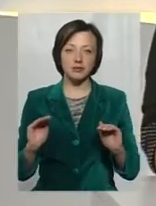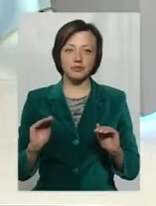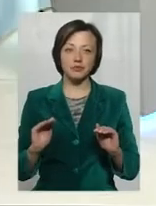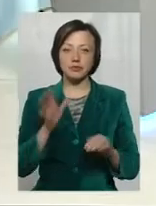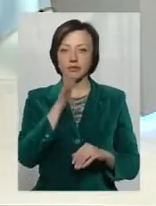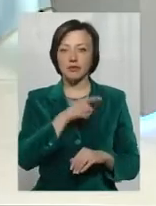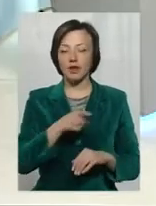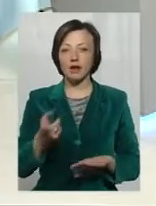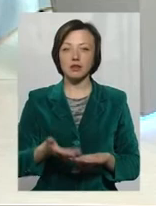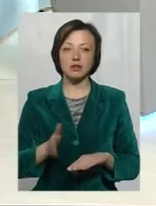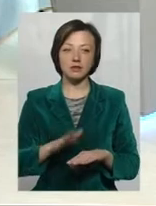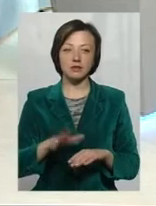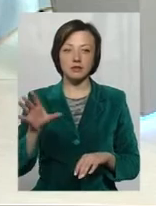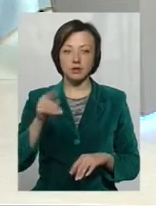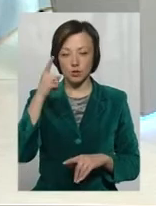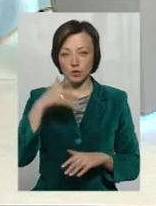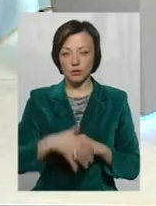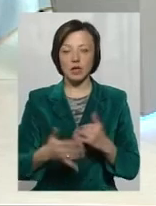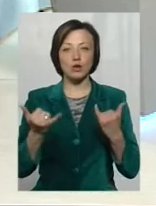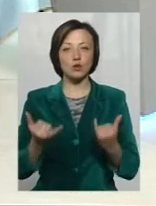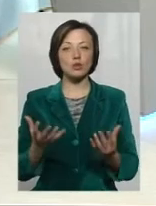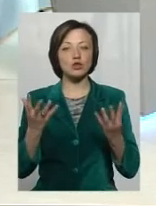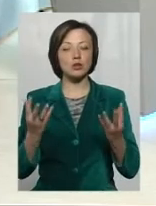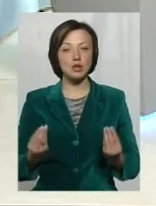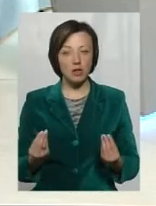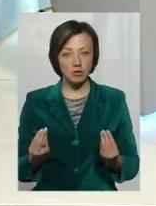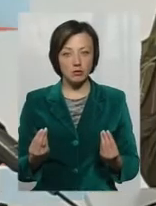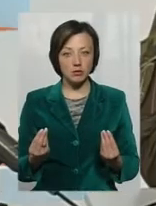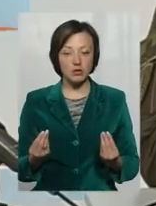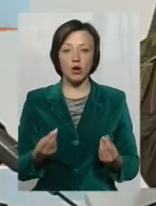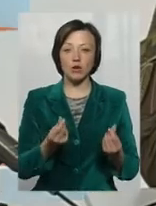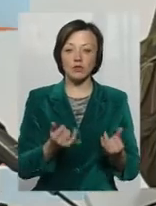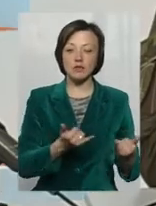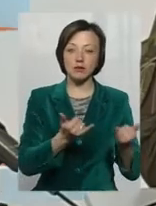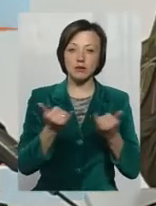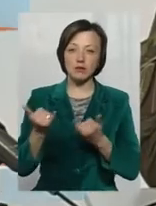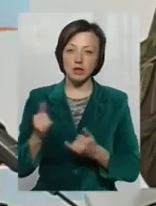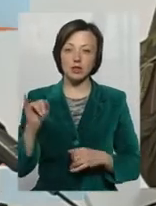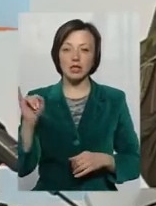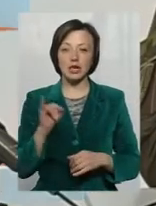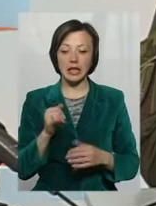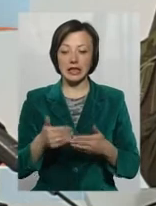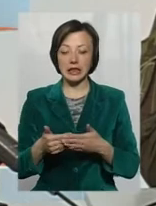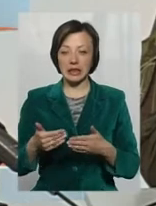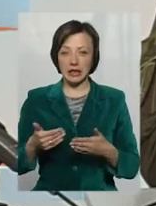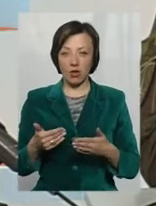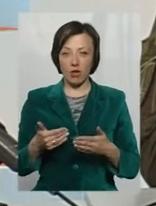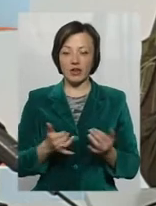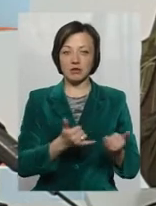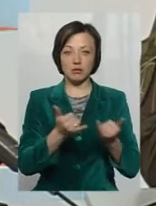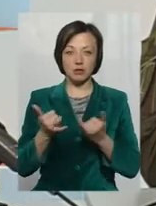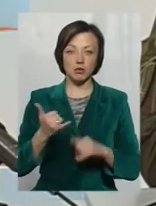життю. Розуміють. Тобто на сьогоднішній день і грошове забезпечення, і тилове забезпечення в